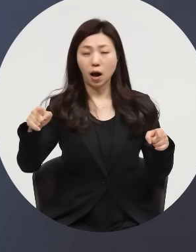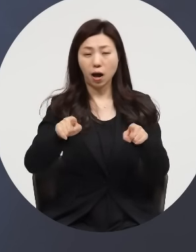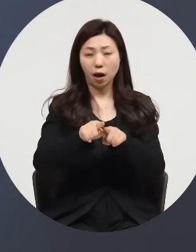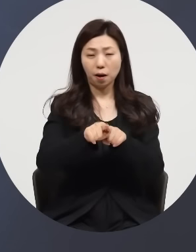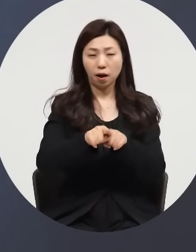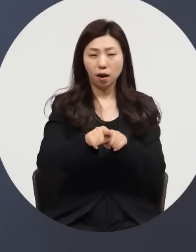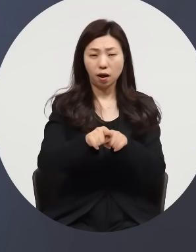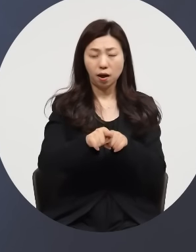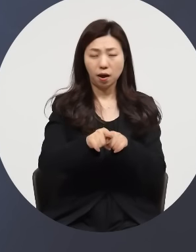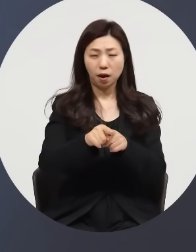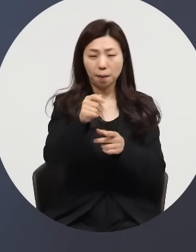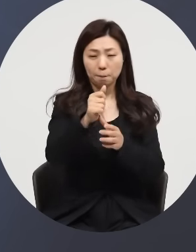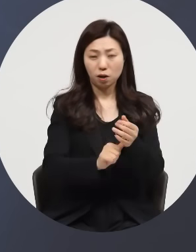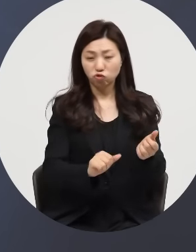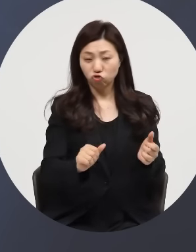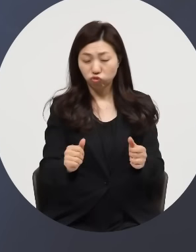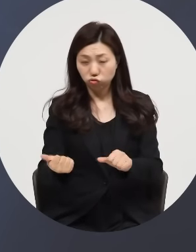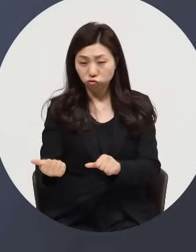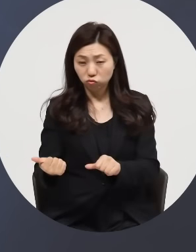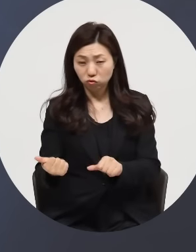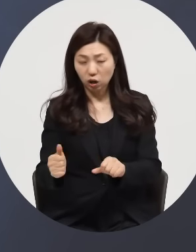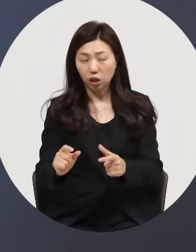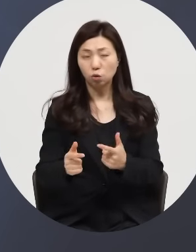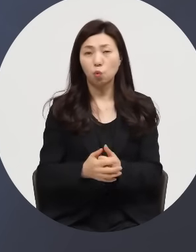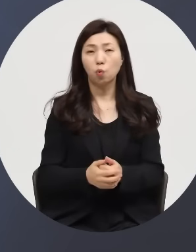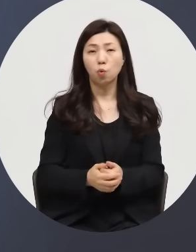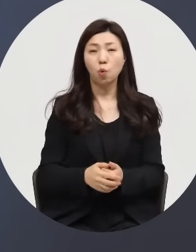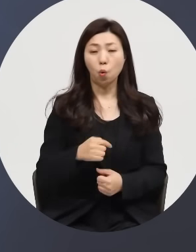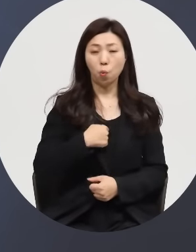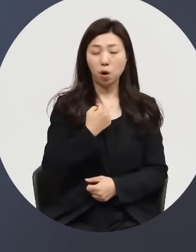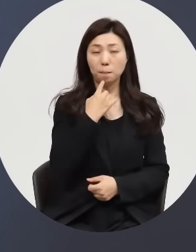죽고 자기만 사는 게 나쁜 짓일까?